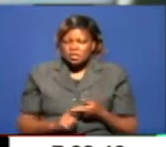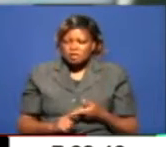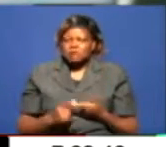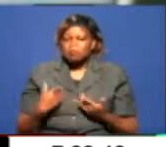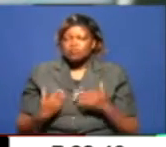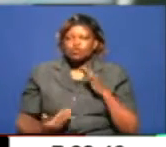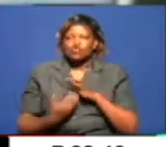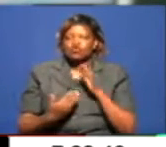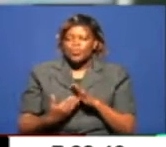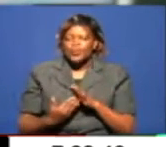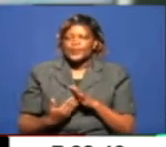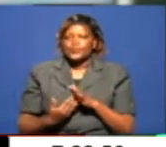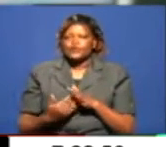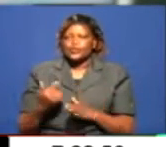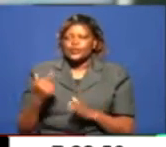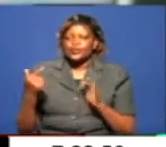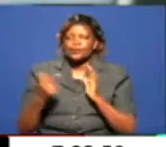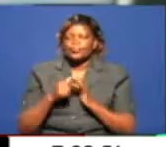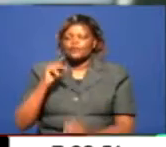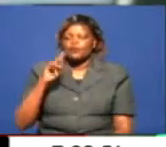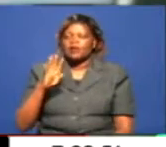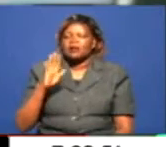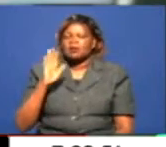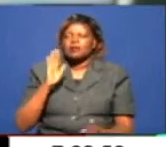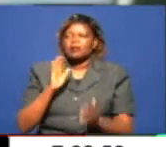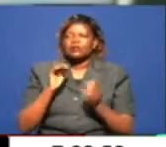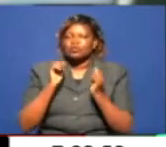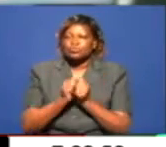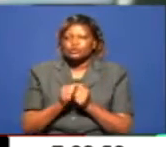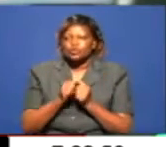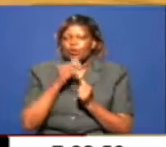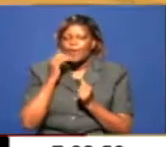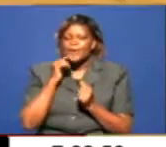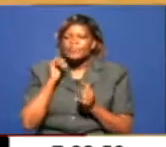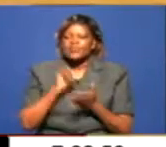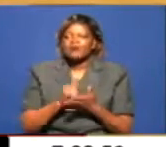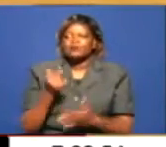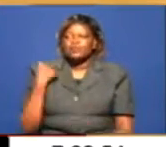ligi kuu kwa alama 25 sawa na Kakamega Homeboyz inayoshikilia nafasi ya pili.